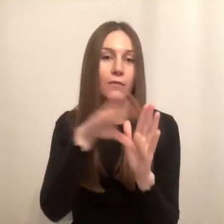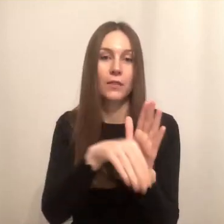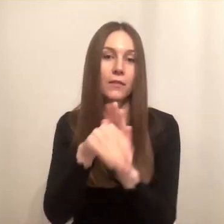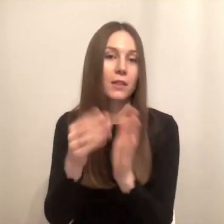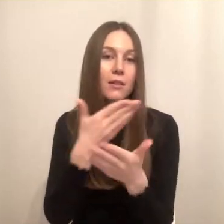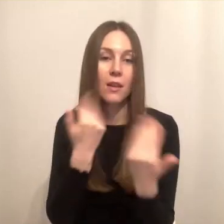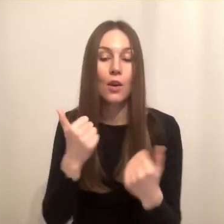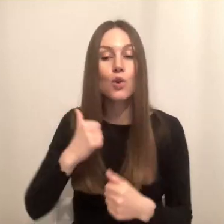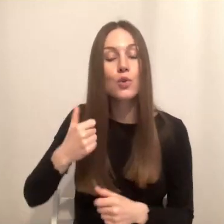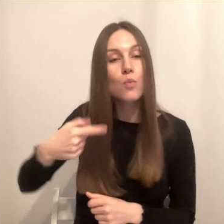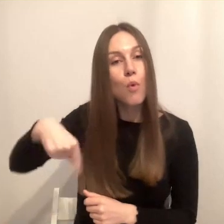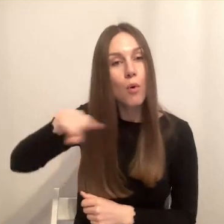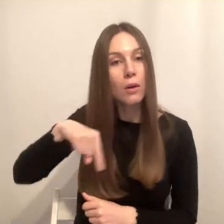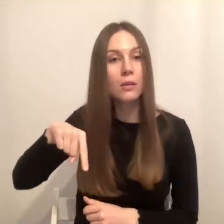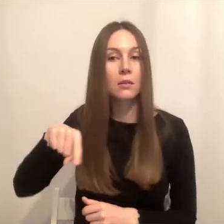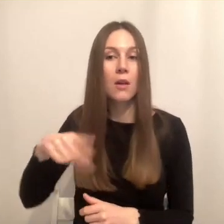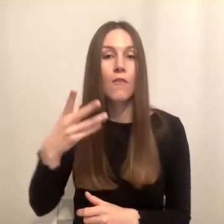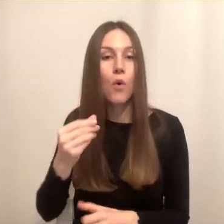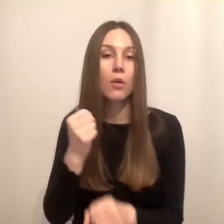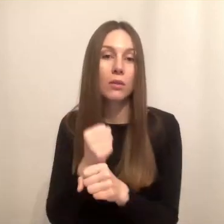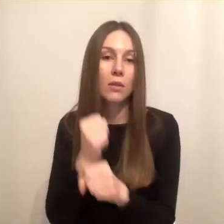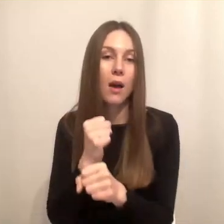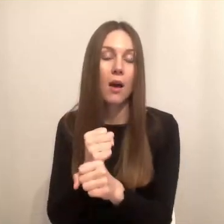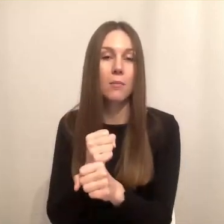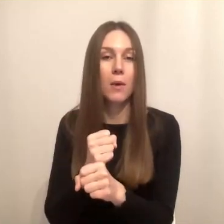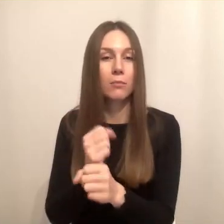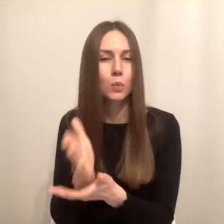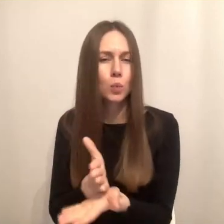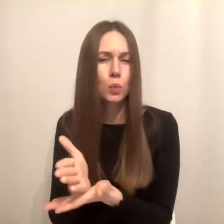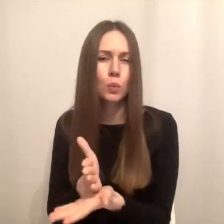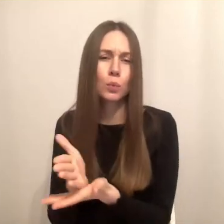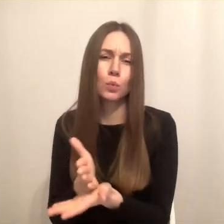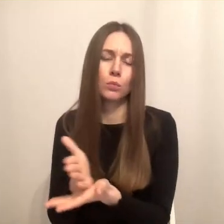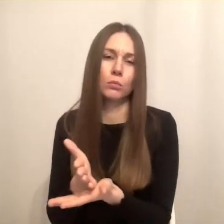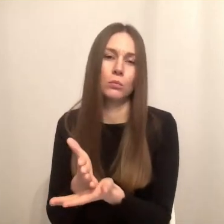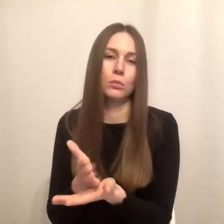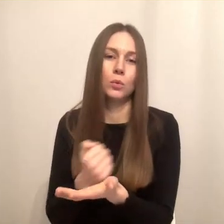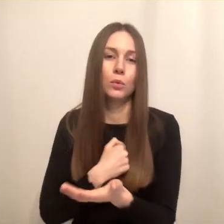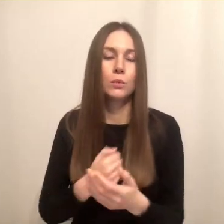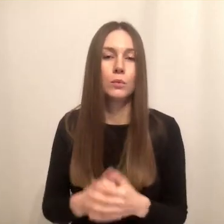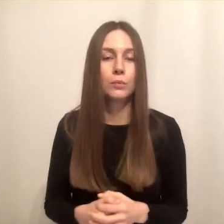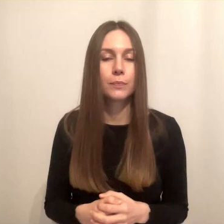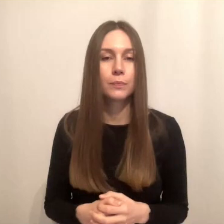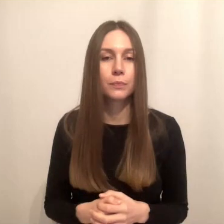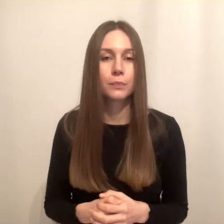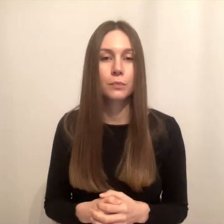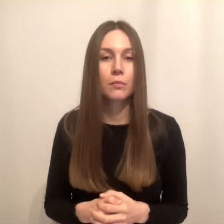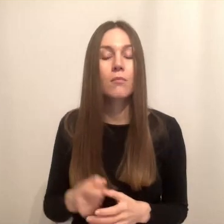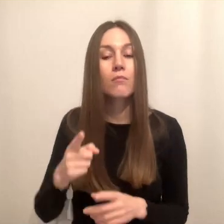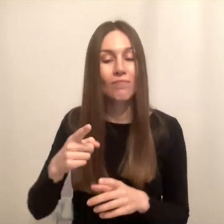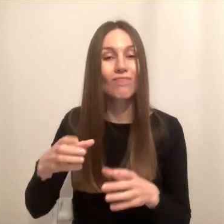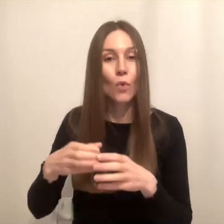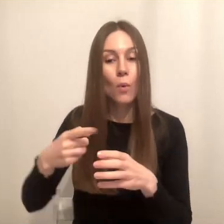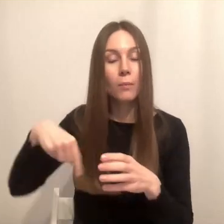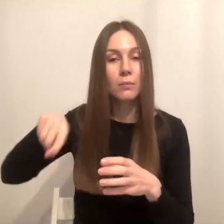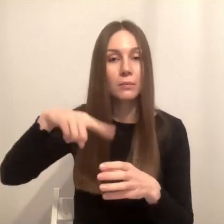savo tiesioginėse darbuose, valstybės tarnybos pareigose būdami. Ir jie tikrai, mes